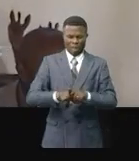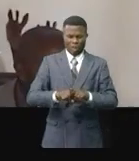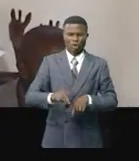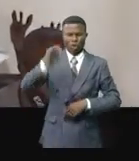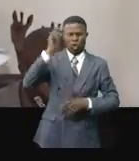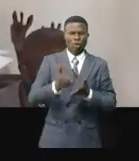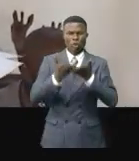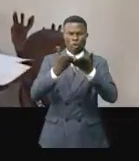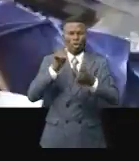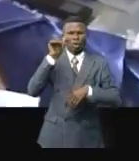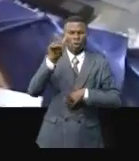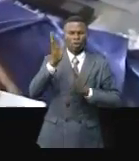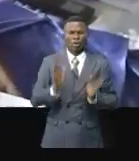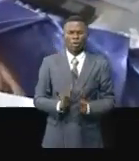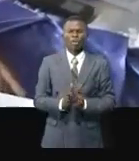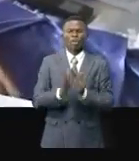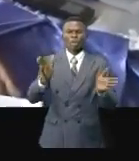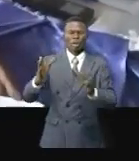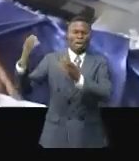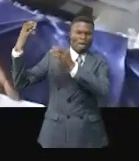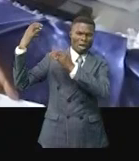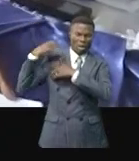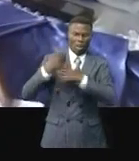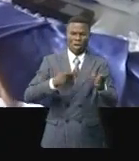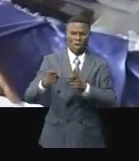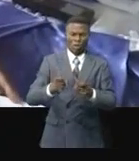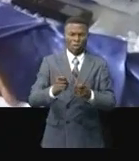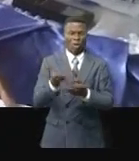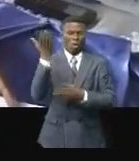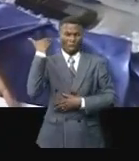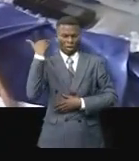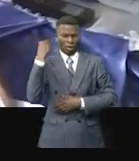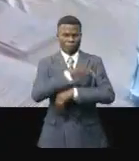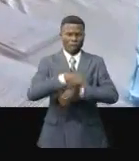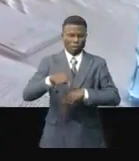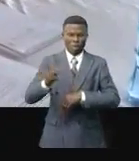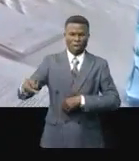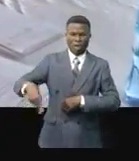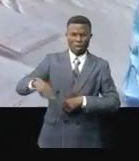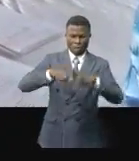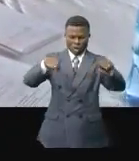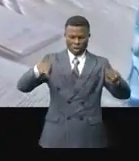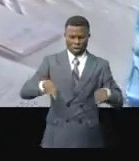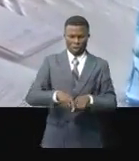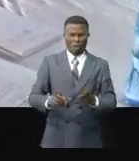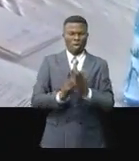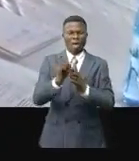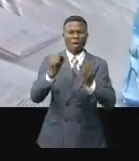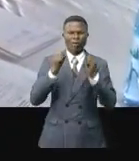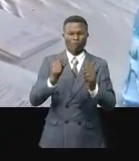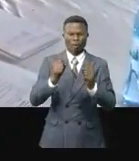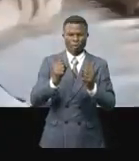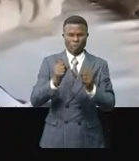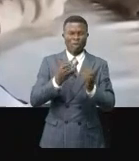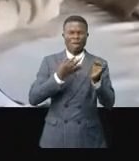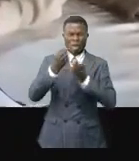Malouchi, directeur général en charge de la gestion des ressources en eau au ministère de l'Environnement et Développement Durable, a pour sa part